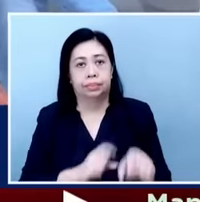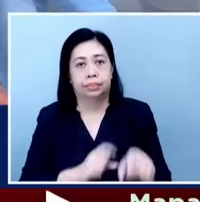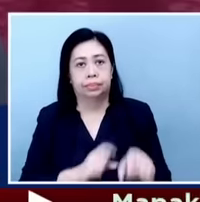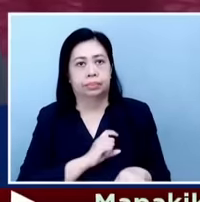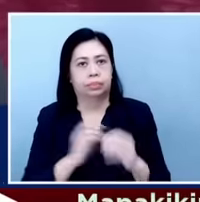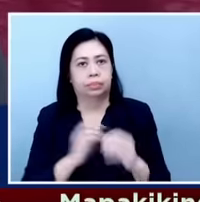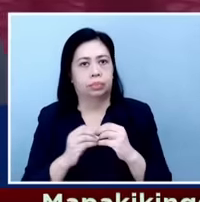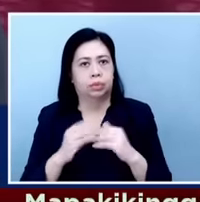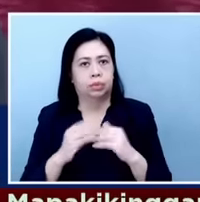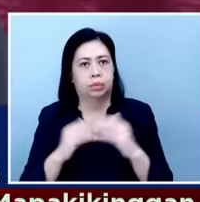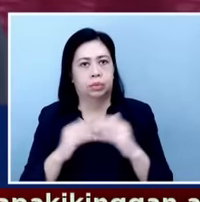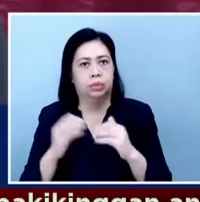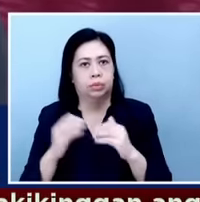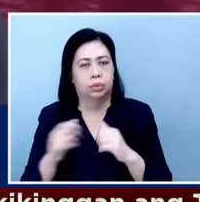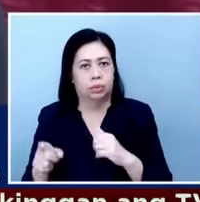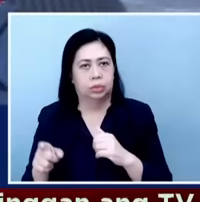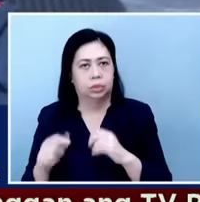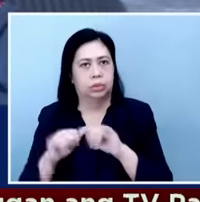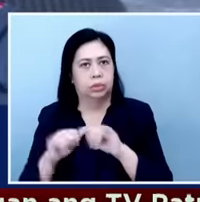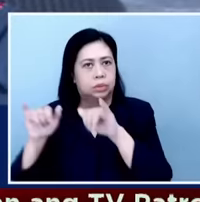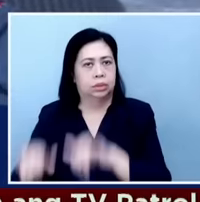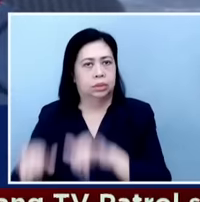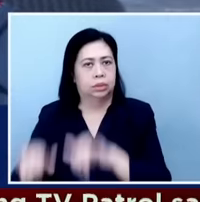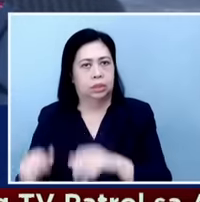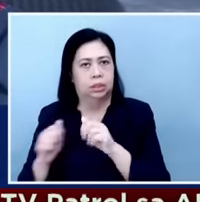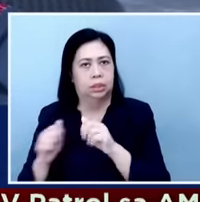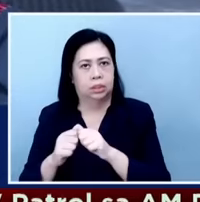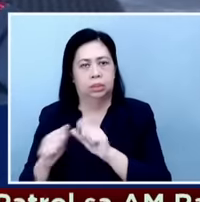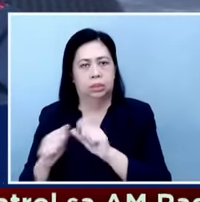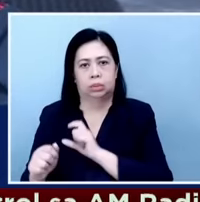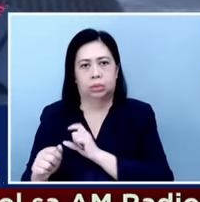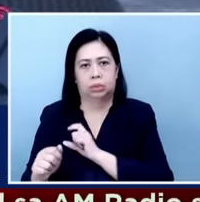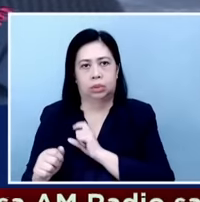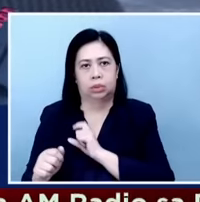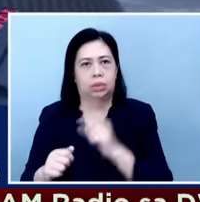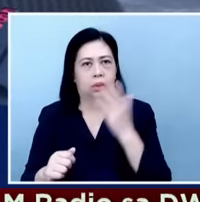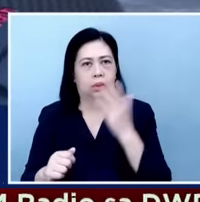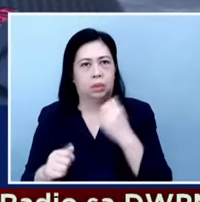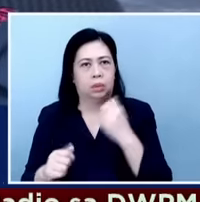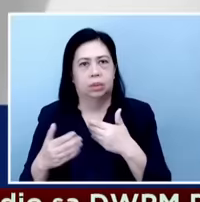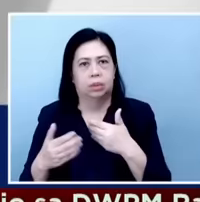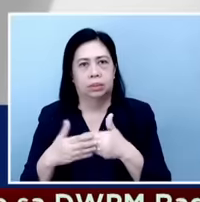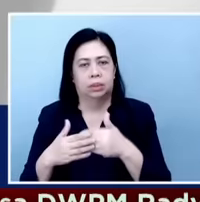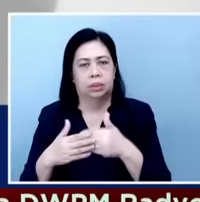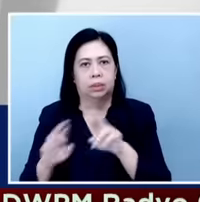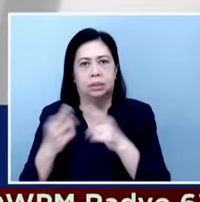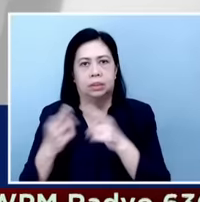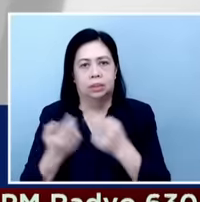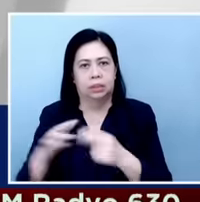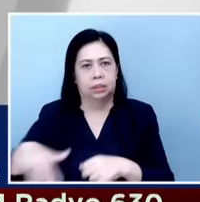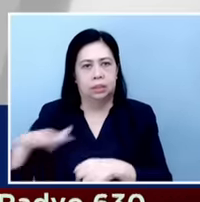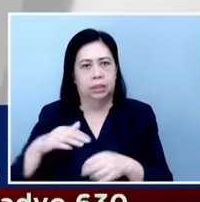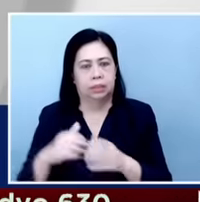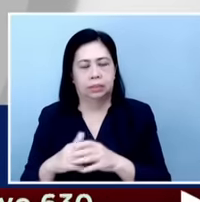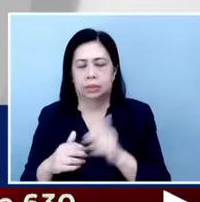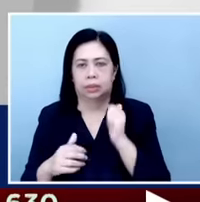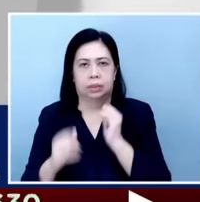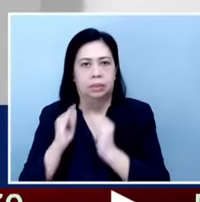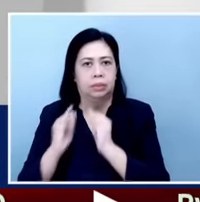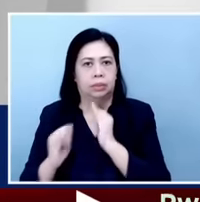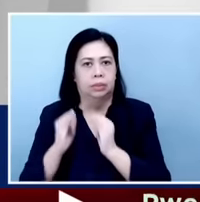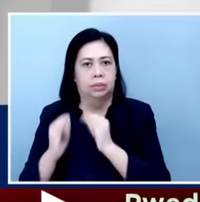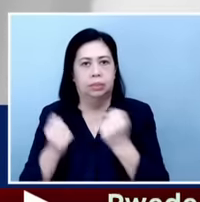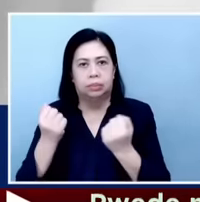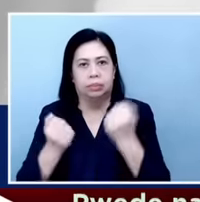umano si Bagpantay na manatili sa istasyon ng pulisya dahil malapit ito sa kanyang mga kaanak. Hindi nagpaunlak ng panayam si